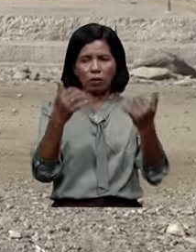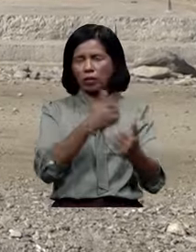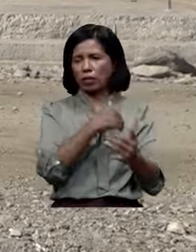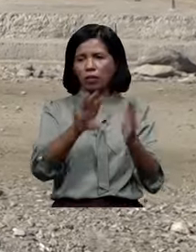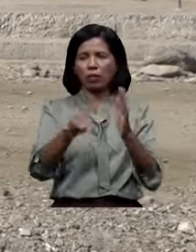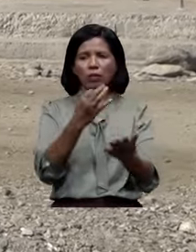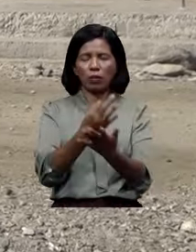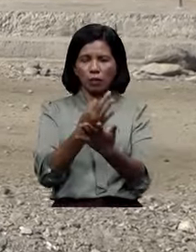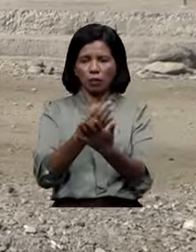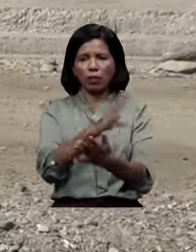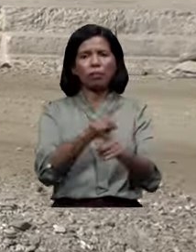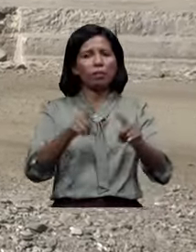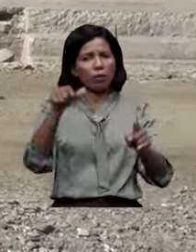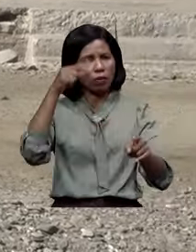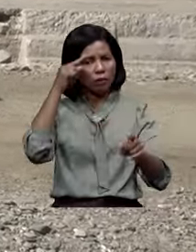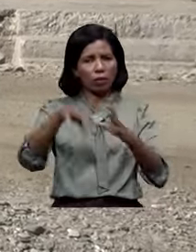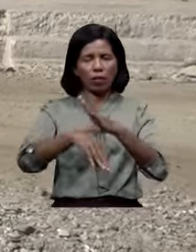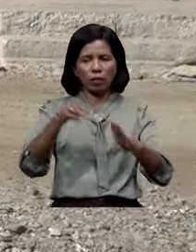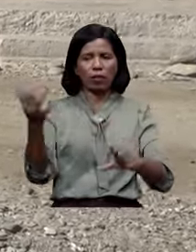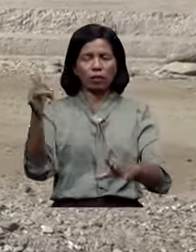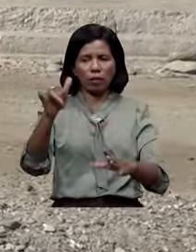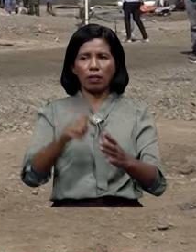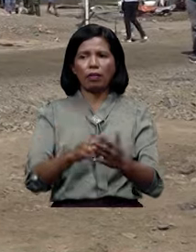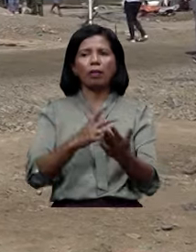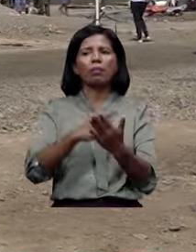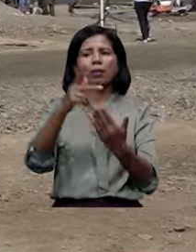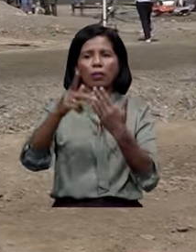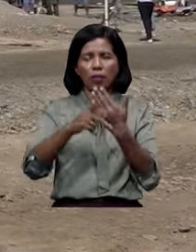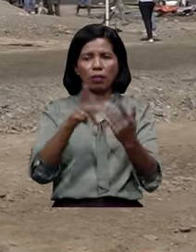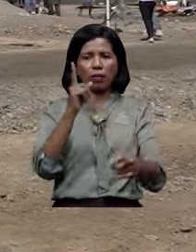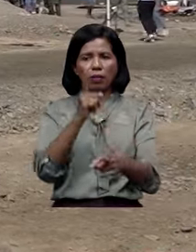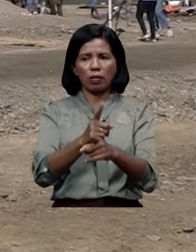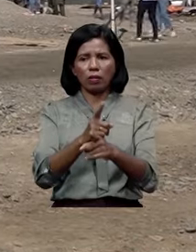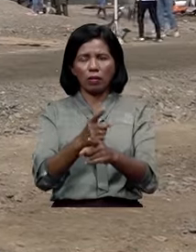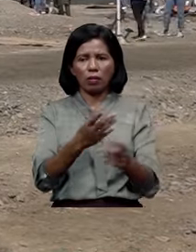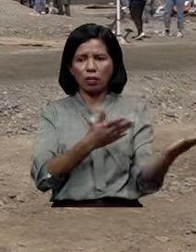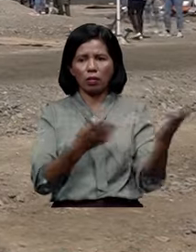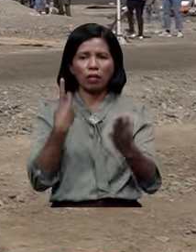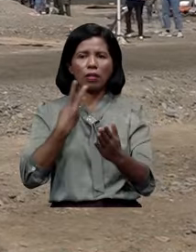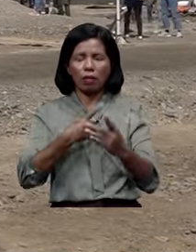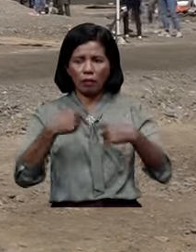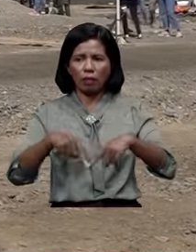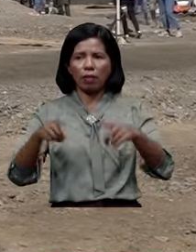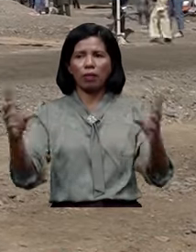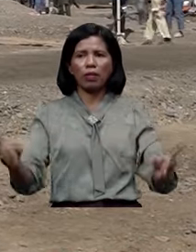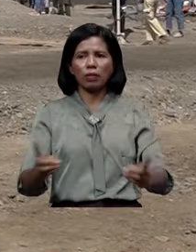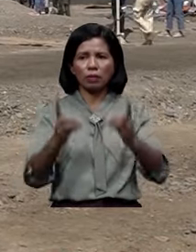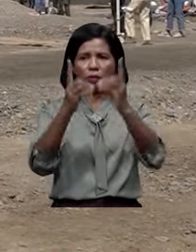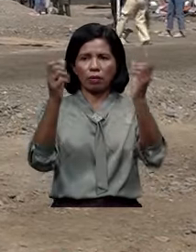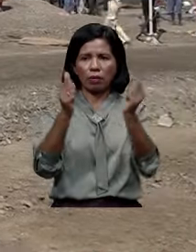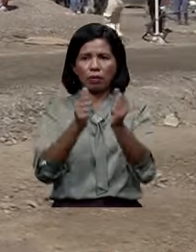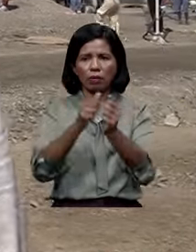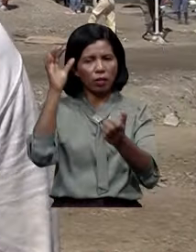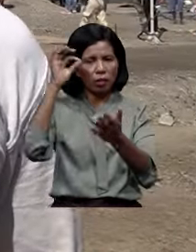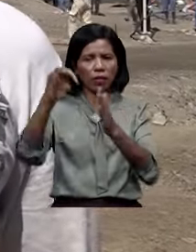oqueta indemnização, mas bem, governo hasai ona sira program ini ne lolos urbera ain ba asal malu ho sekretaris